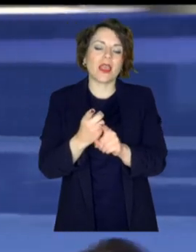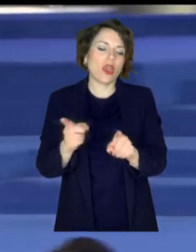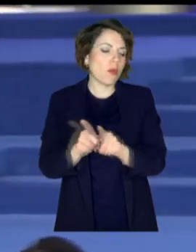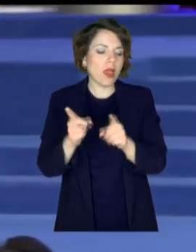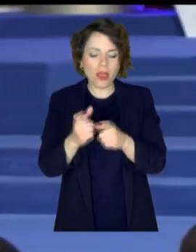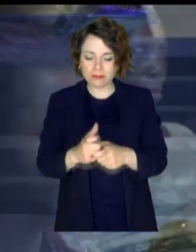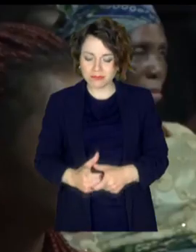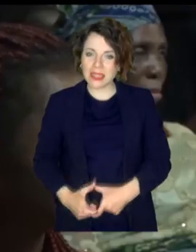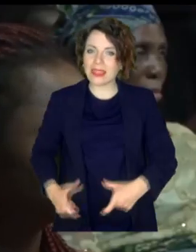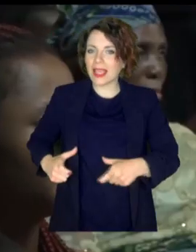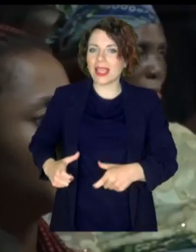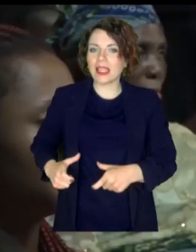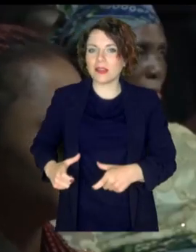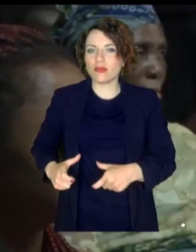sacchettino